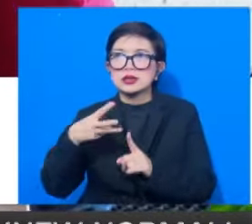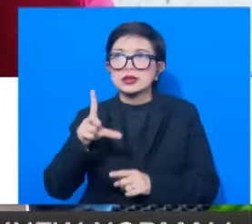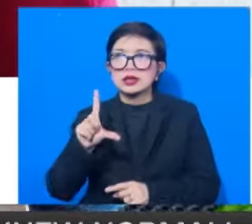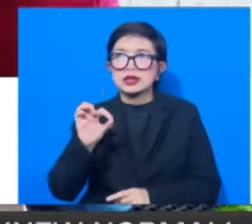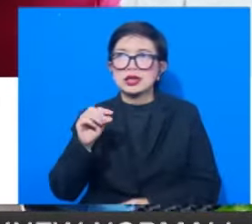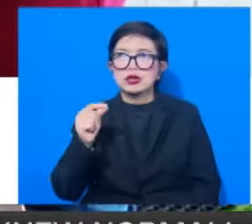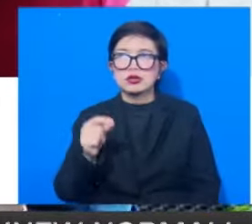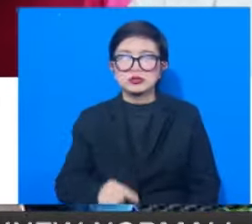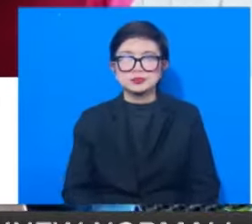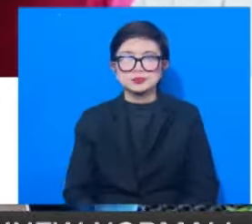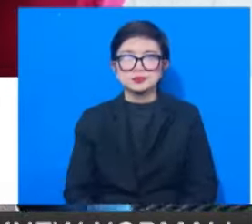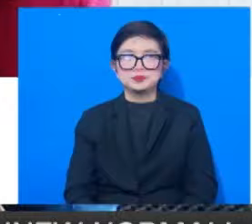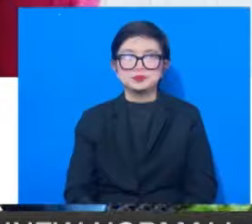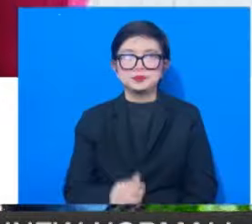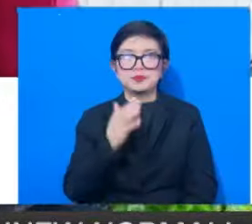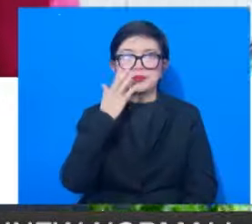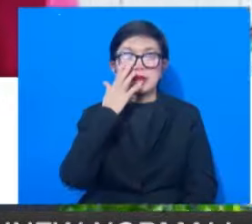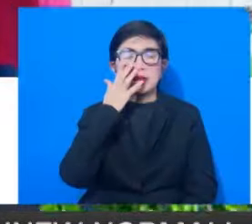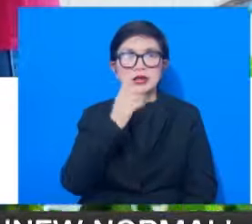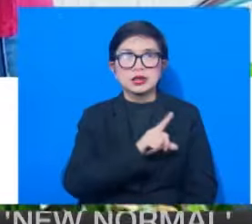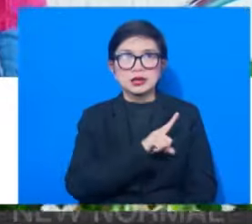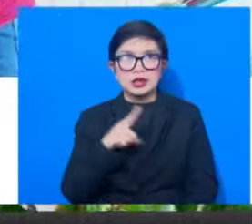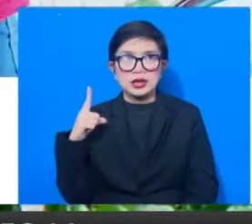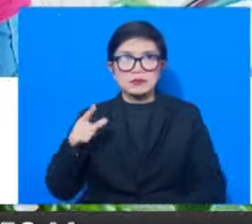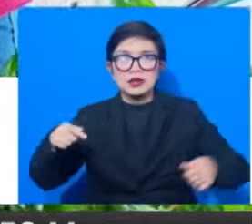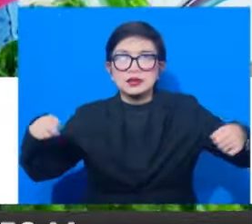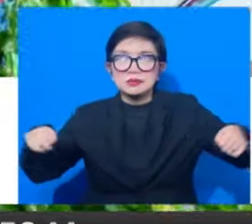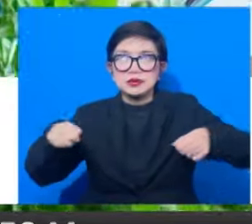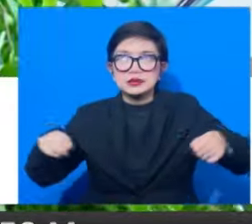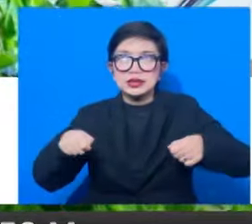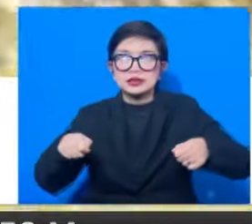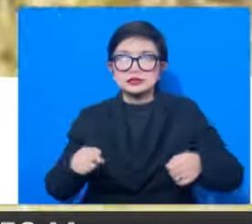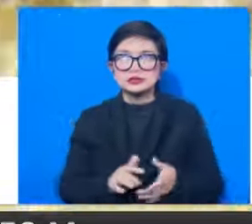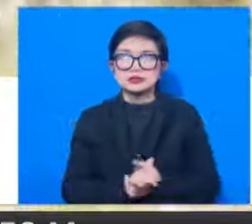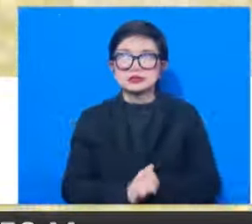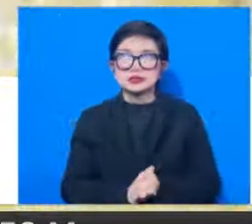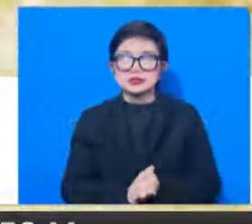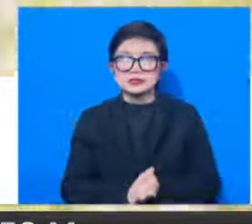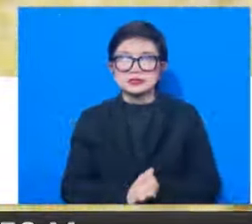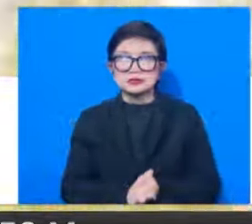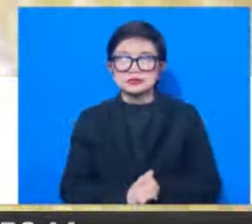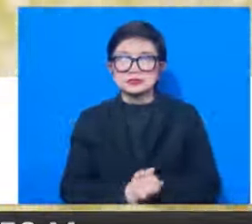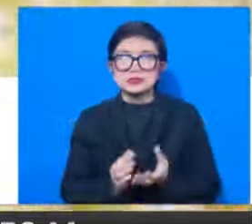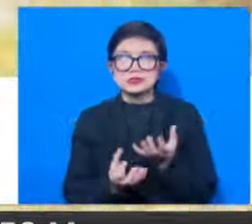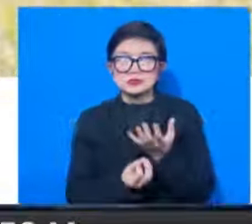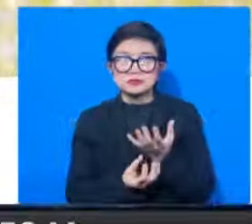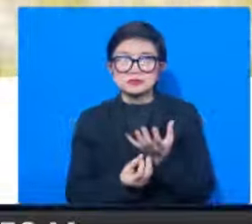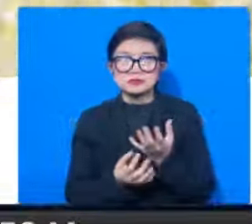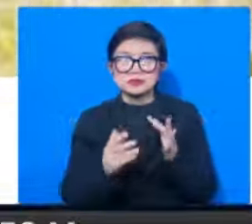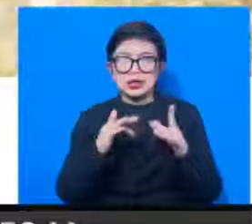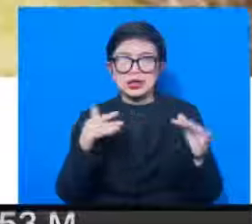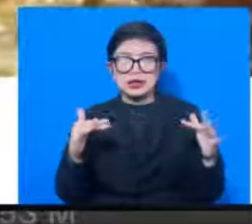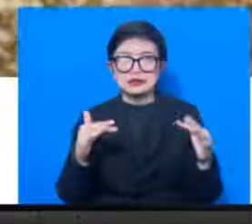tidak hilang? Kalau untuk lama memasak, asalkan dia tidak terbuang dengan sia-sia, maksudnya dalam air yang jumlah